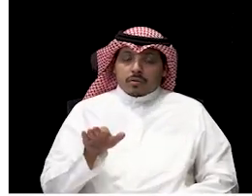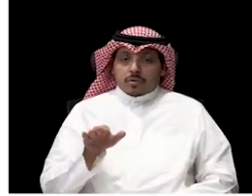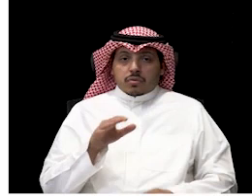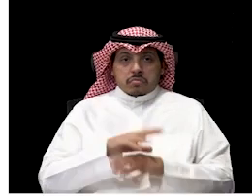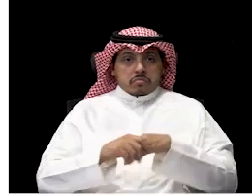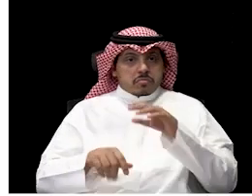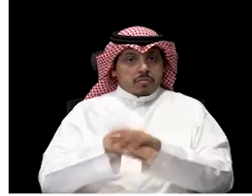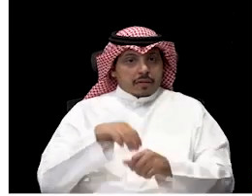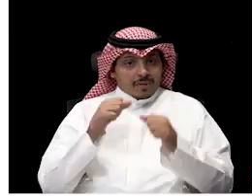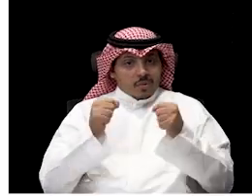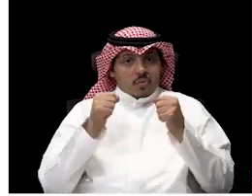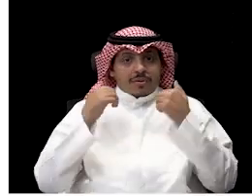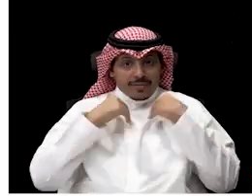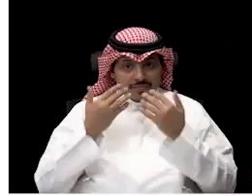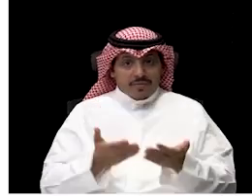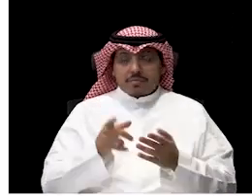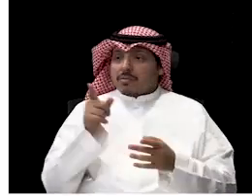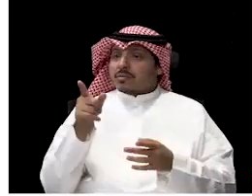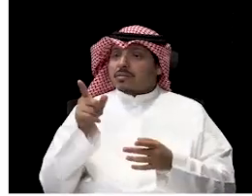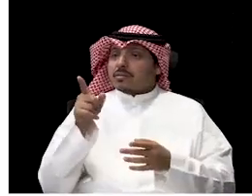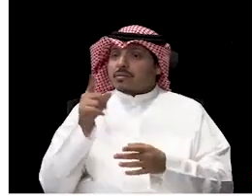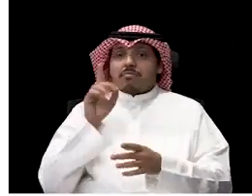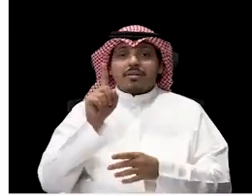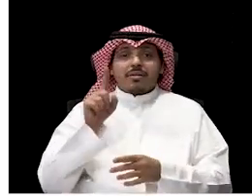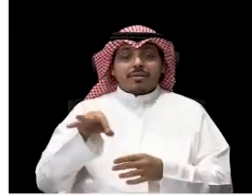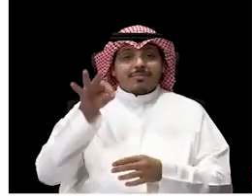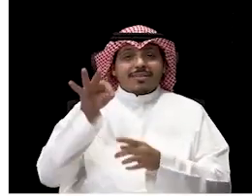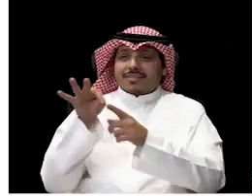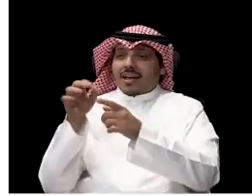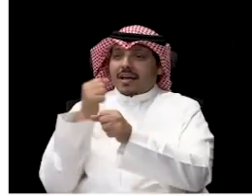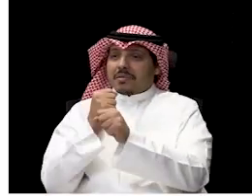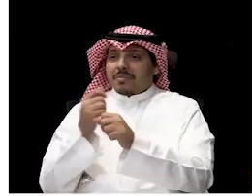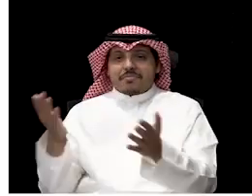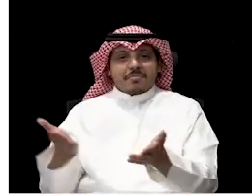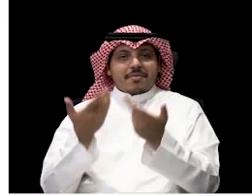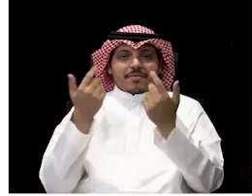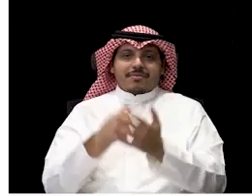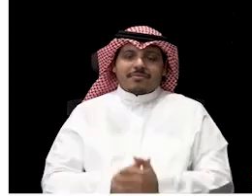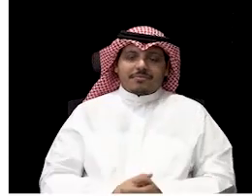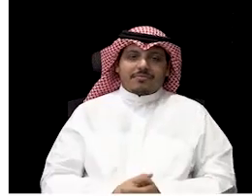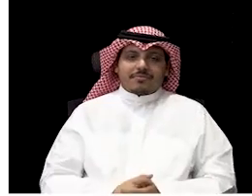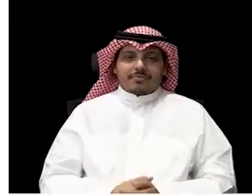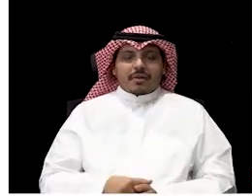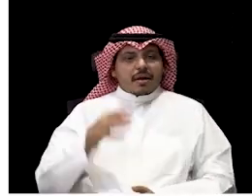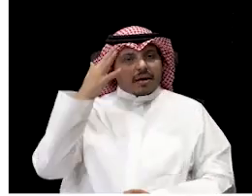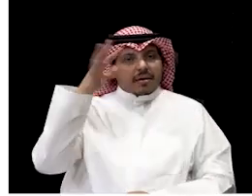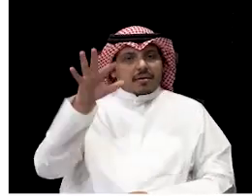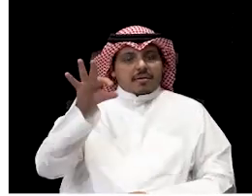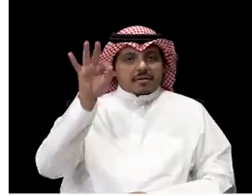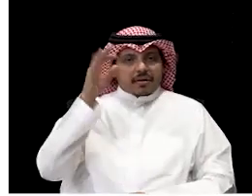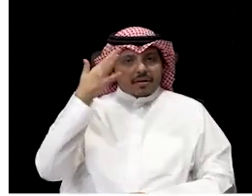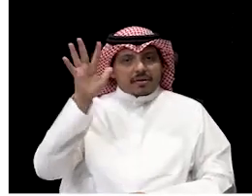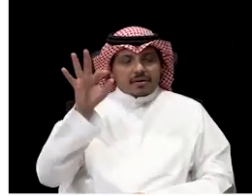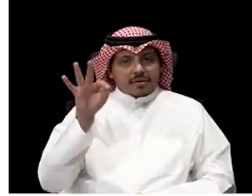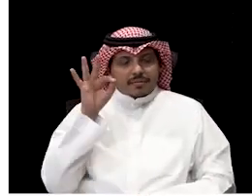لديهم مهارات ولا تتوفر لديهم فرص عمل. الاختيارية يوصف بها